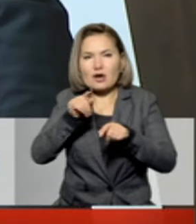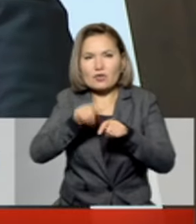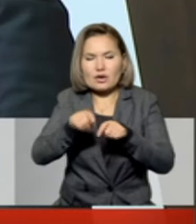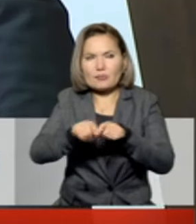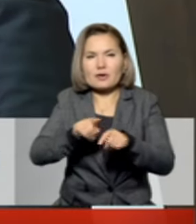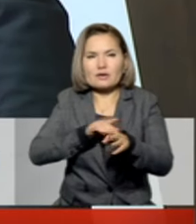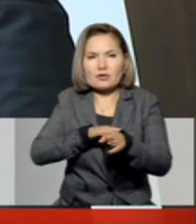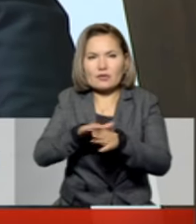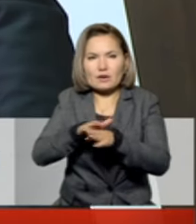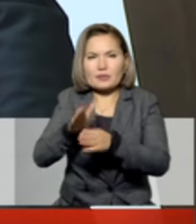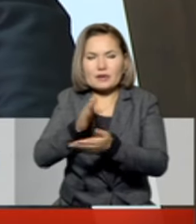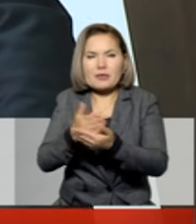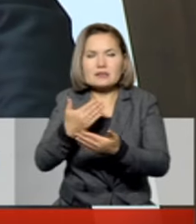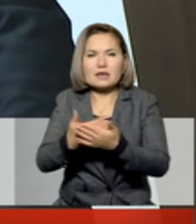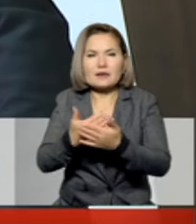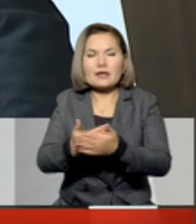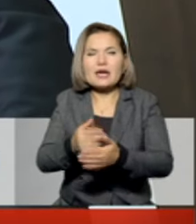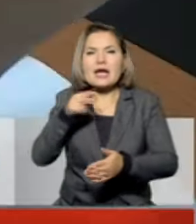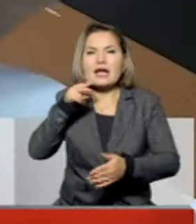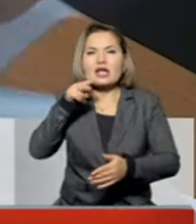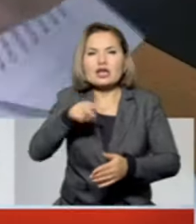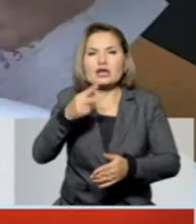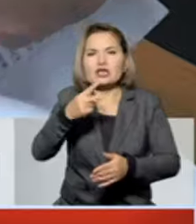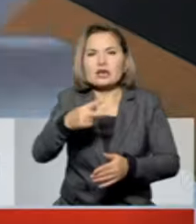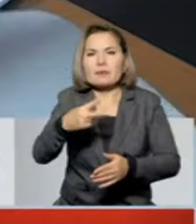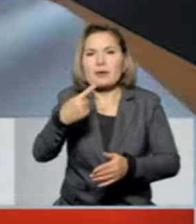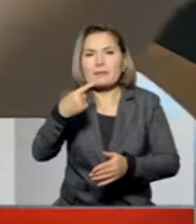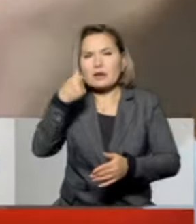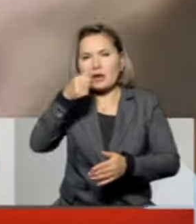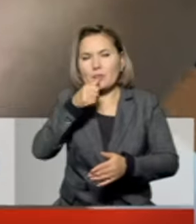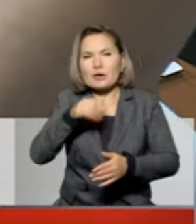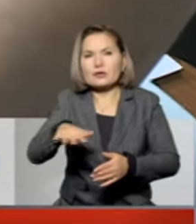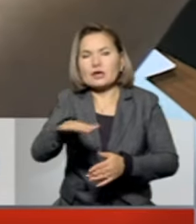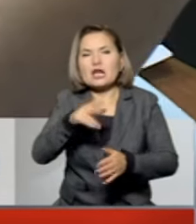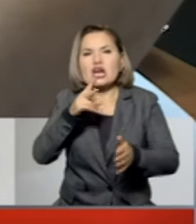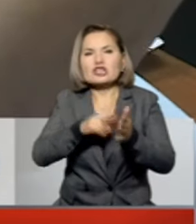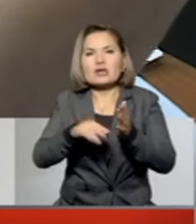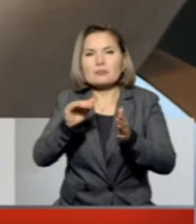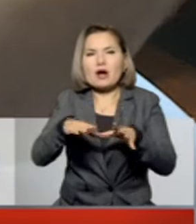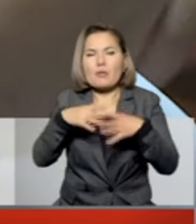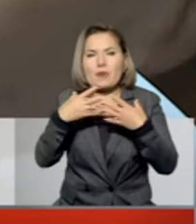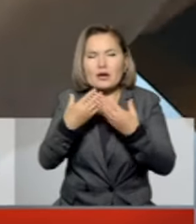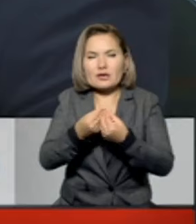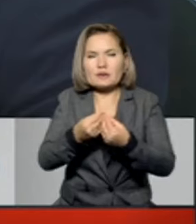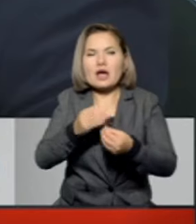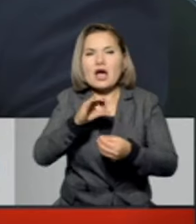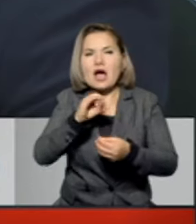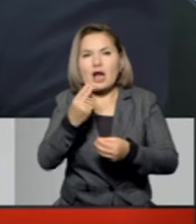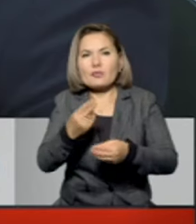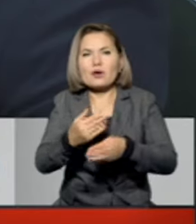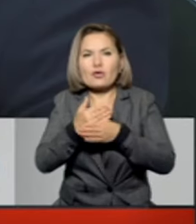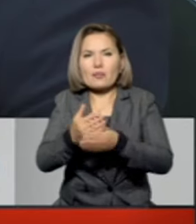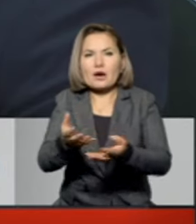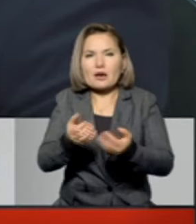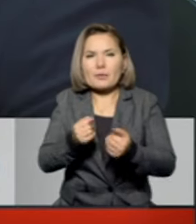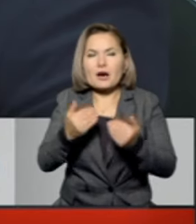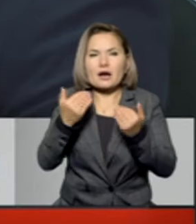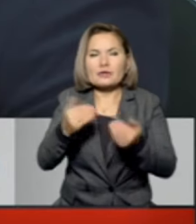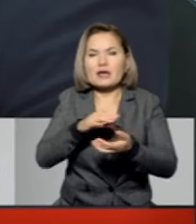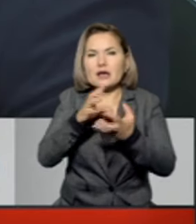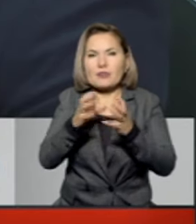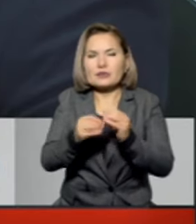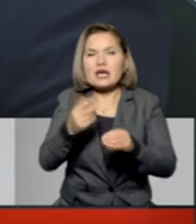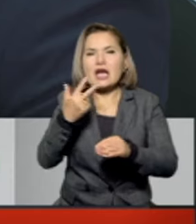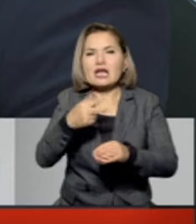жұмыстарын жүргізіп келеді. Мәселен, 2021 жылы өңірде 70 мың отбасы атаулы әлеуметтік көмек алса, қазір